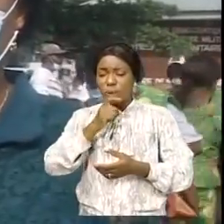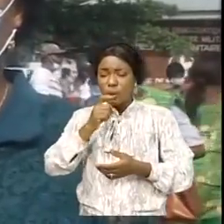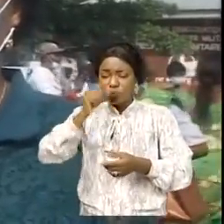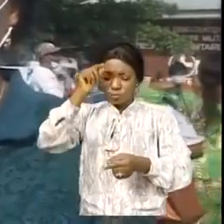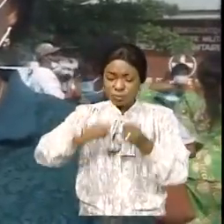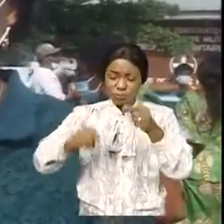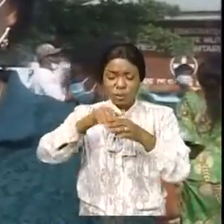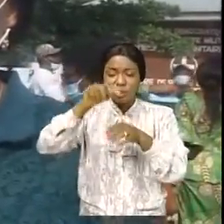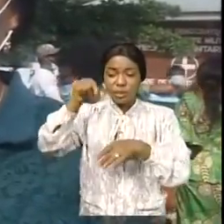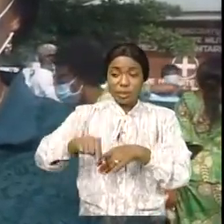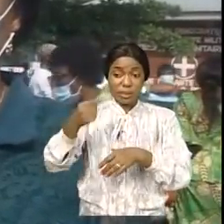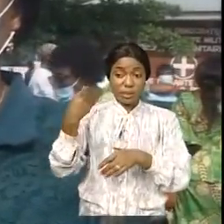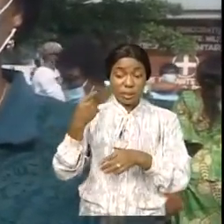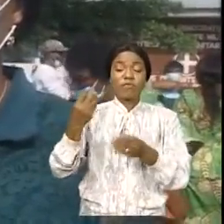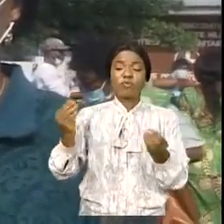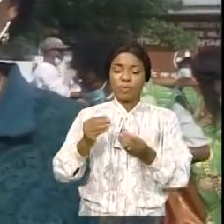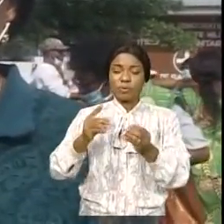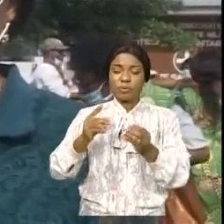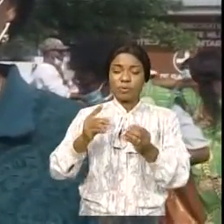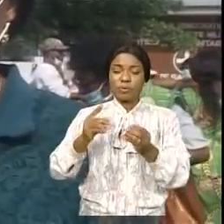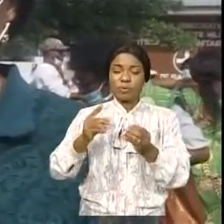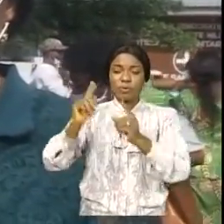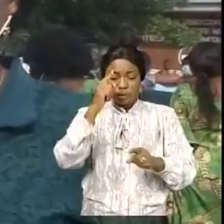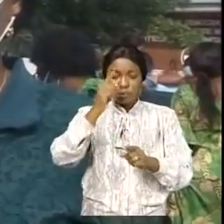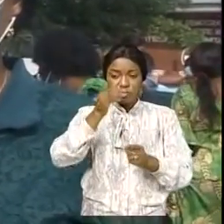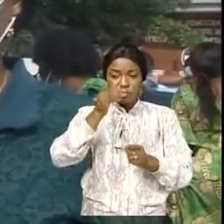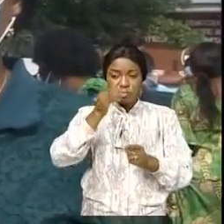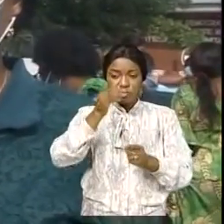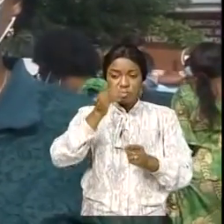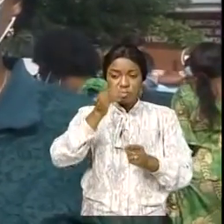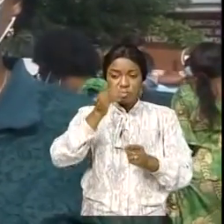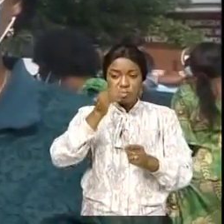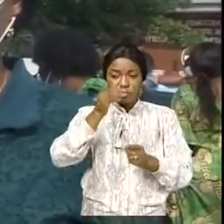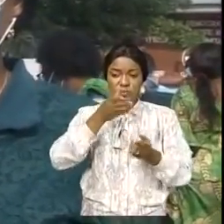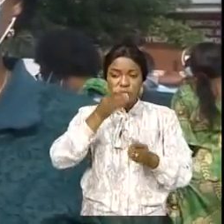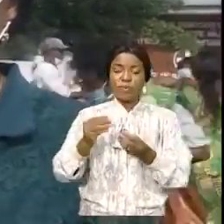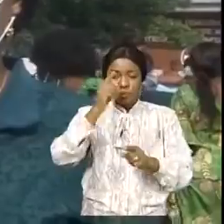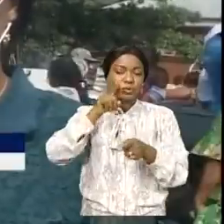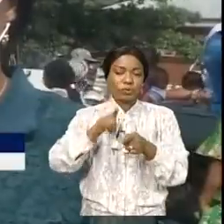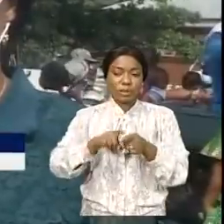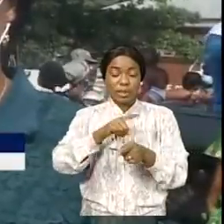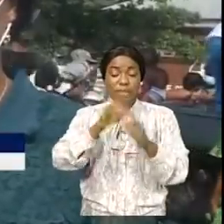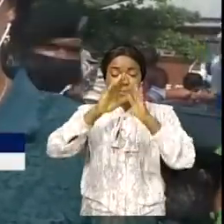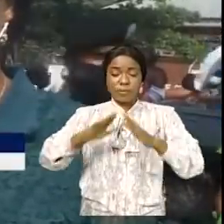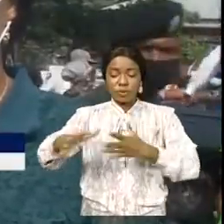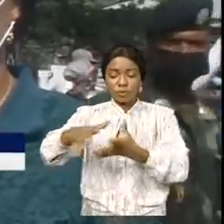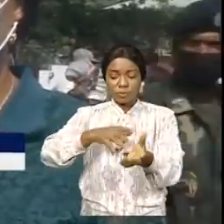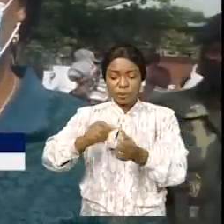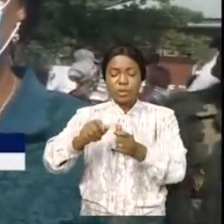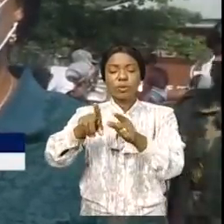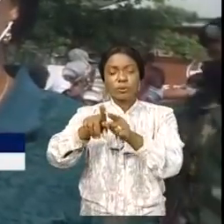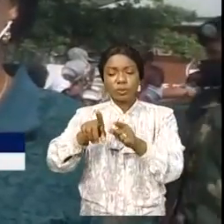peu de moyens que nous avons pour venir soulager les noms qui ont été brûlés. Nous voulons tant soit